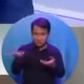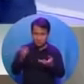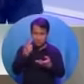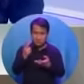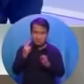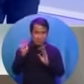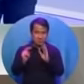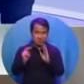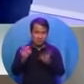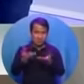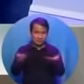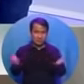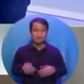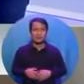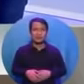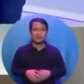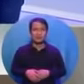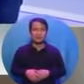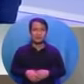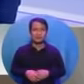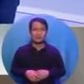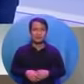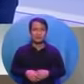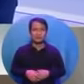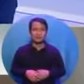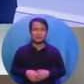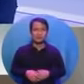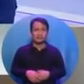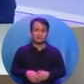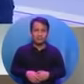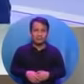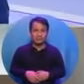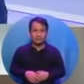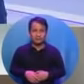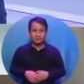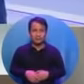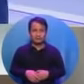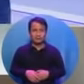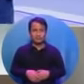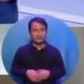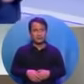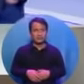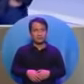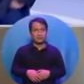natin one more time? Sa inyong galing? Okay. Ready? Get set. Go!